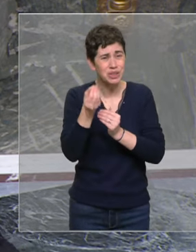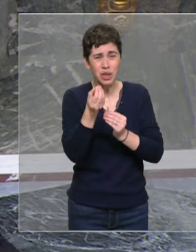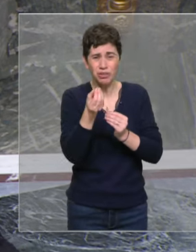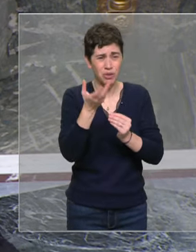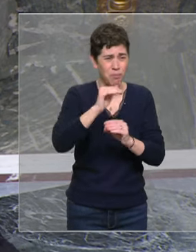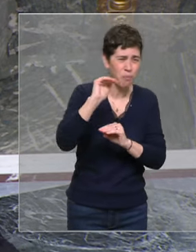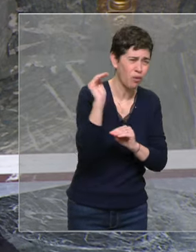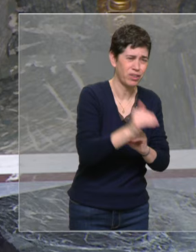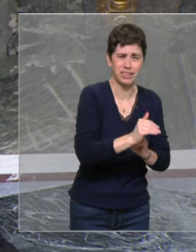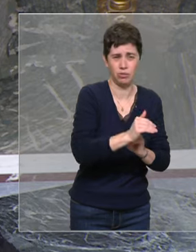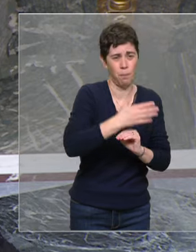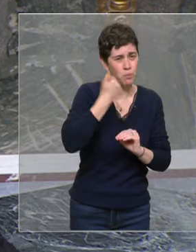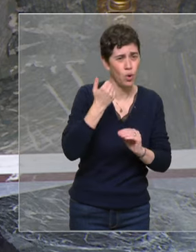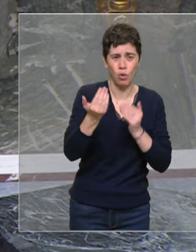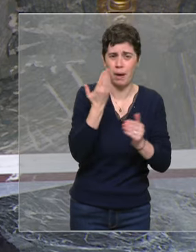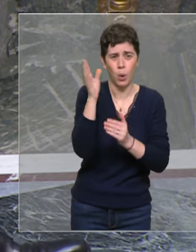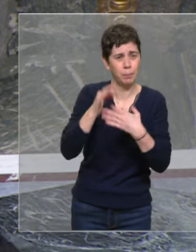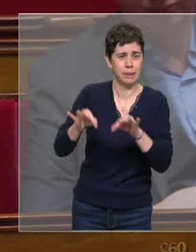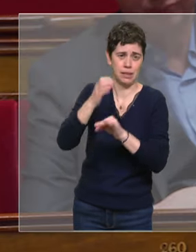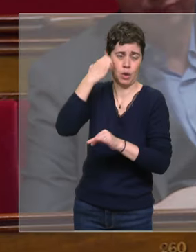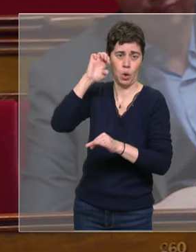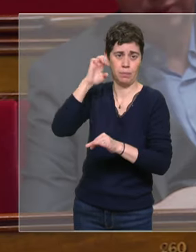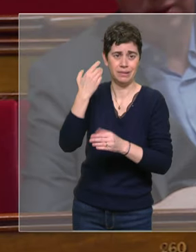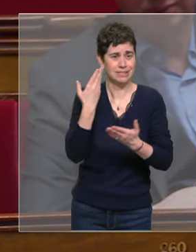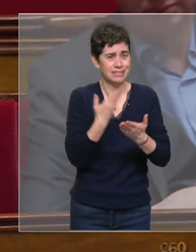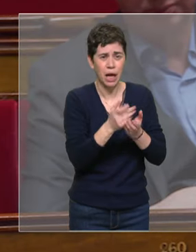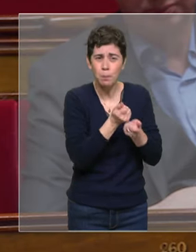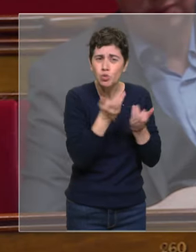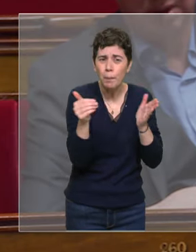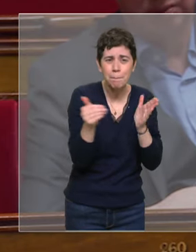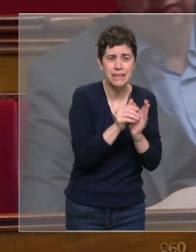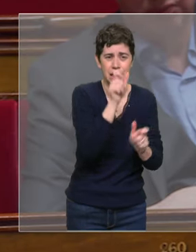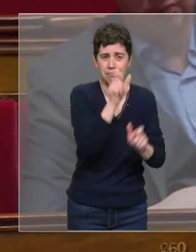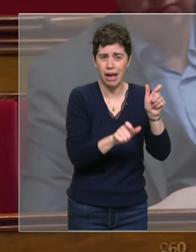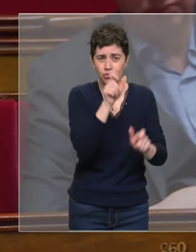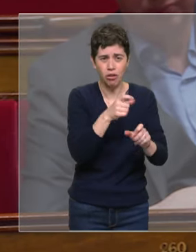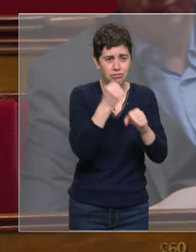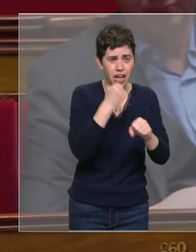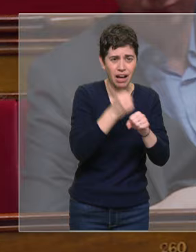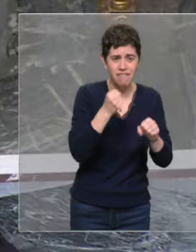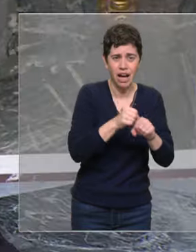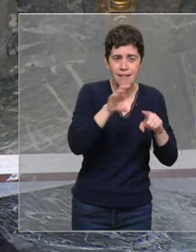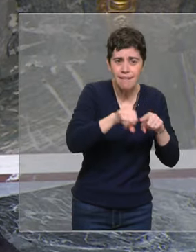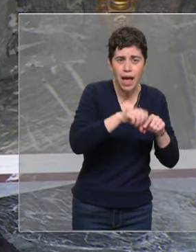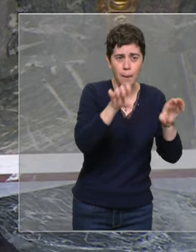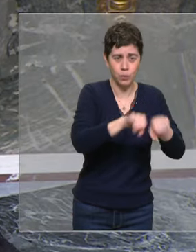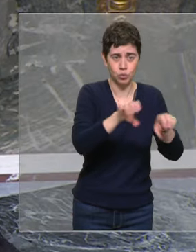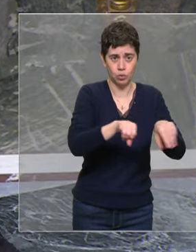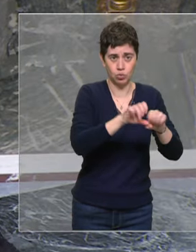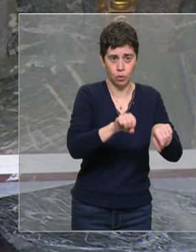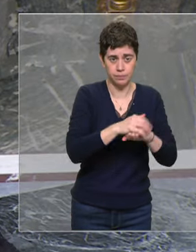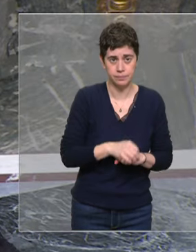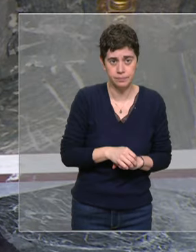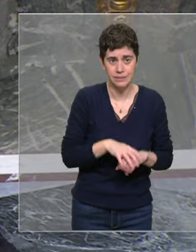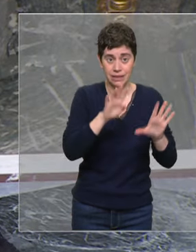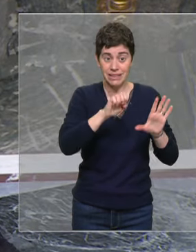d'Europe. Il a permis de protéger des milliers d'exploitations laitières notamment. Et je veux rappeler ici que